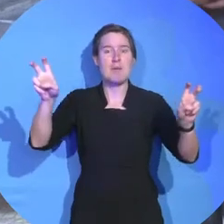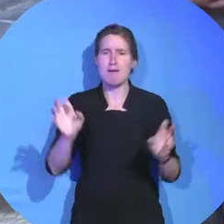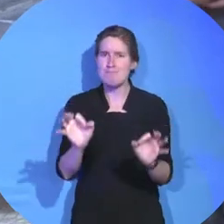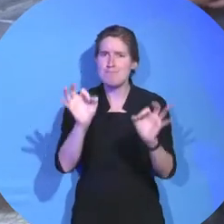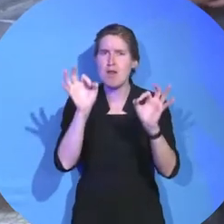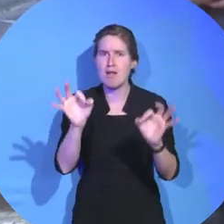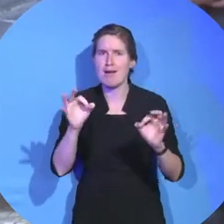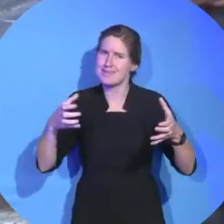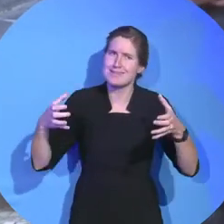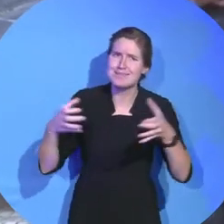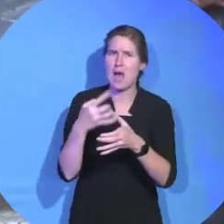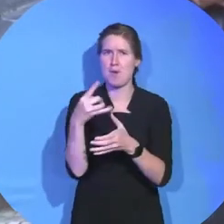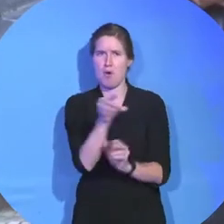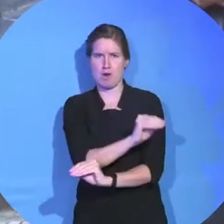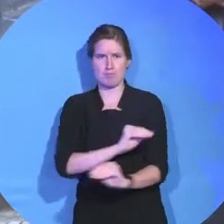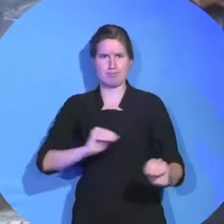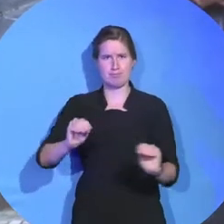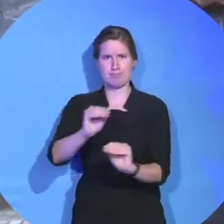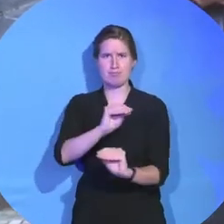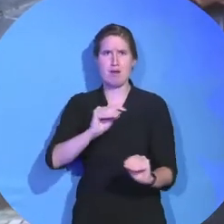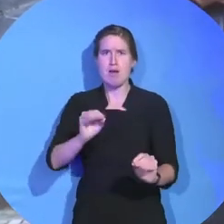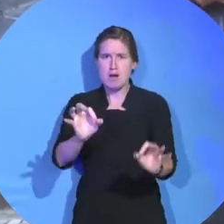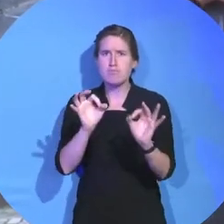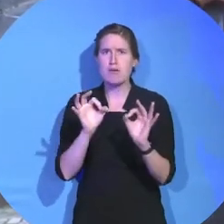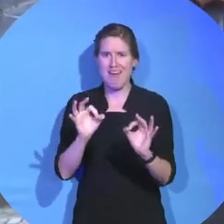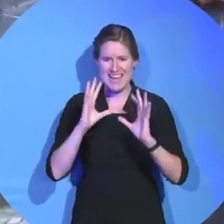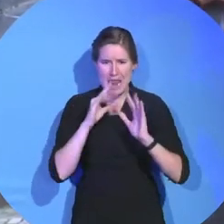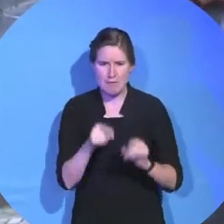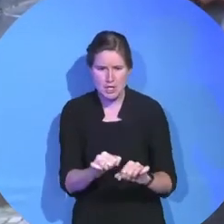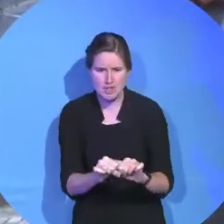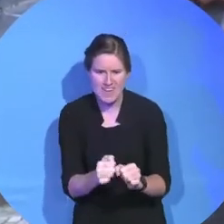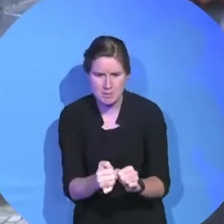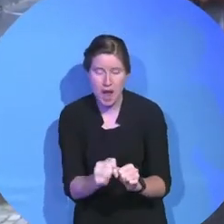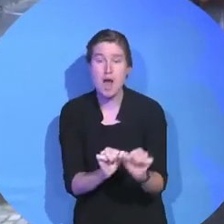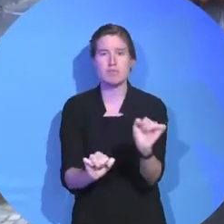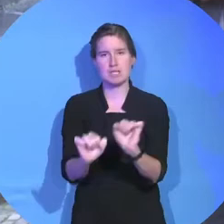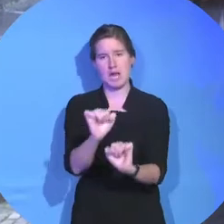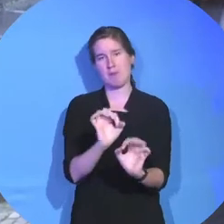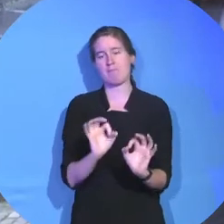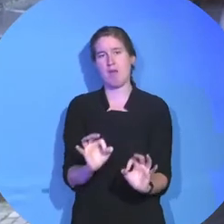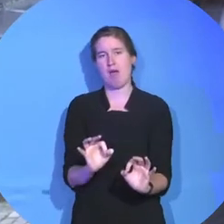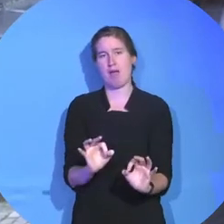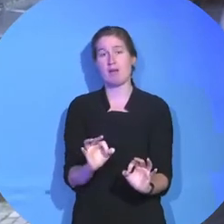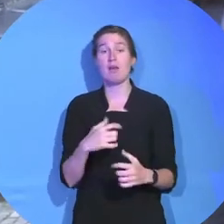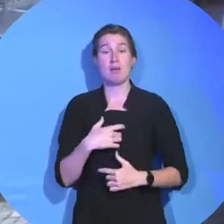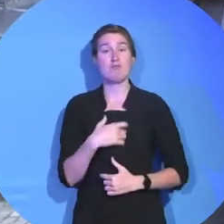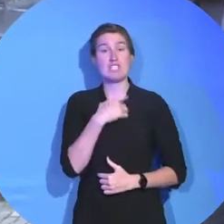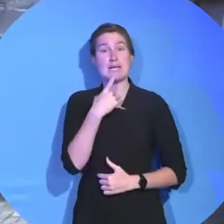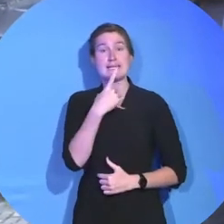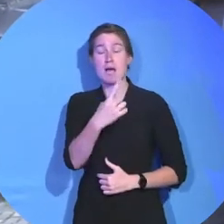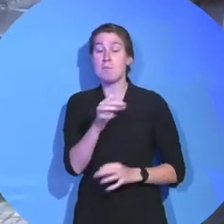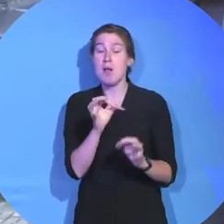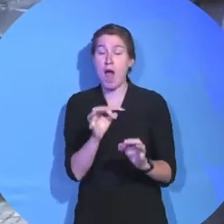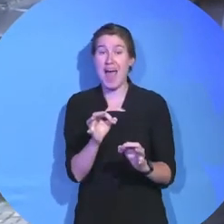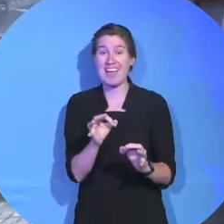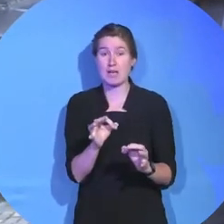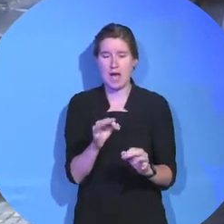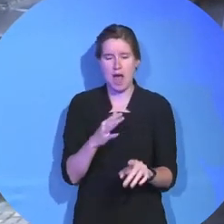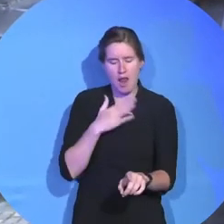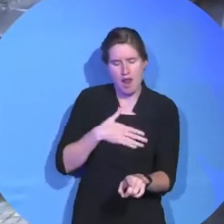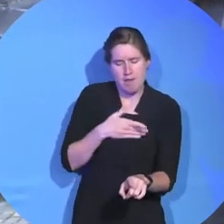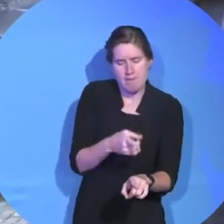over spreken. Dat we dat kwetsbare leven beschermen. Dus mijn boodschap is, bescherm wat je lief is, kies voor het